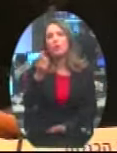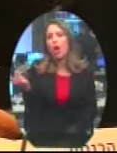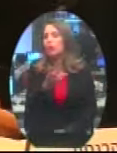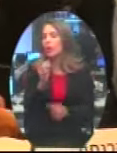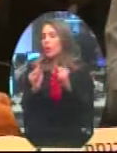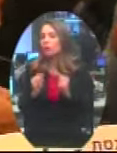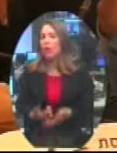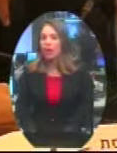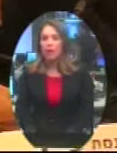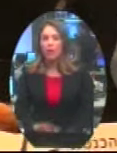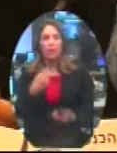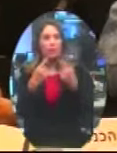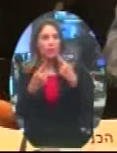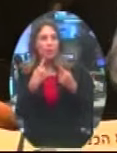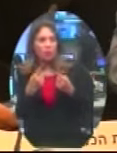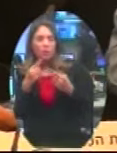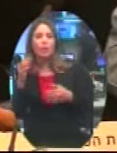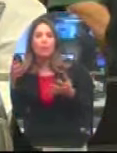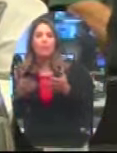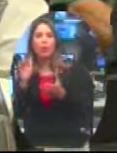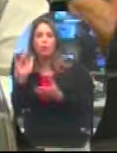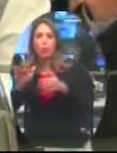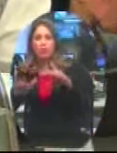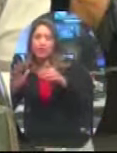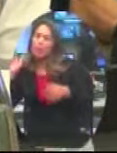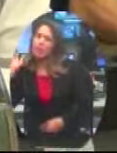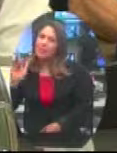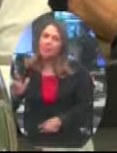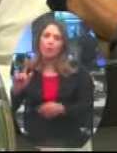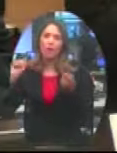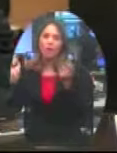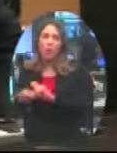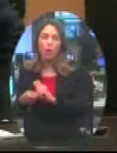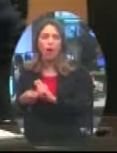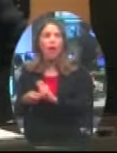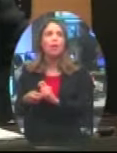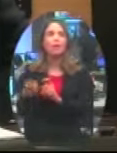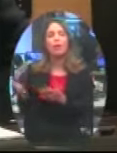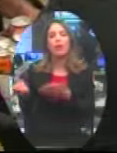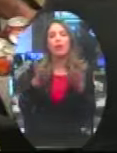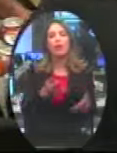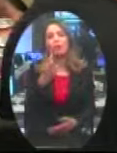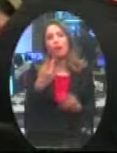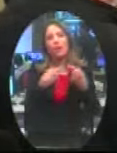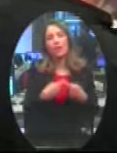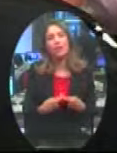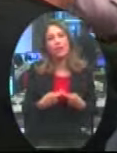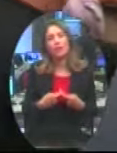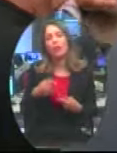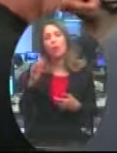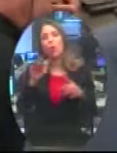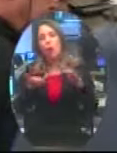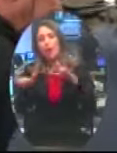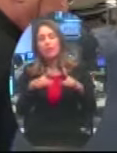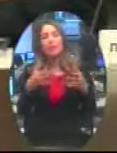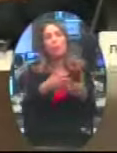מפלגות האופוזיציה המתנגדות לרפורמה במתכונתה הנוכחית, לבין שני חברי הכנסת מהקואליציה וממפלגת כולנו. את שובר השוויון סיפק